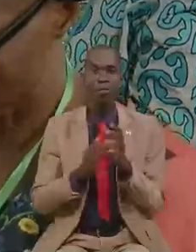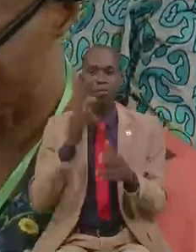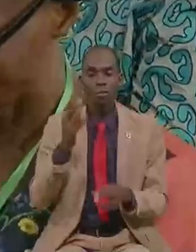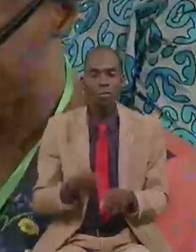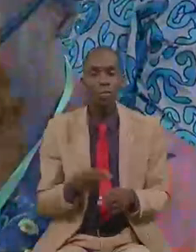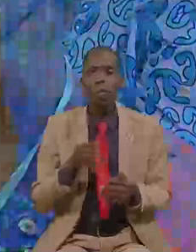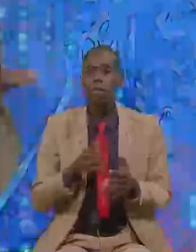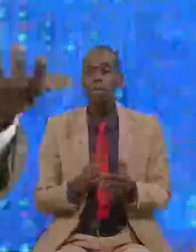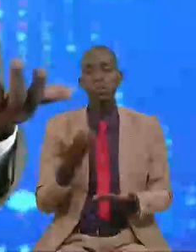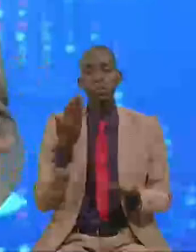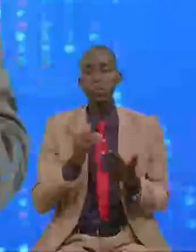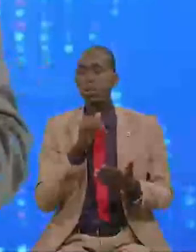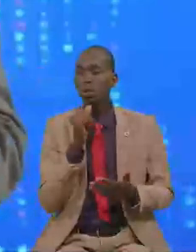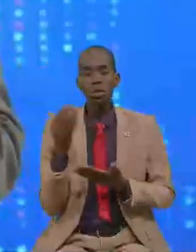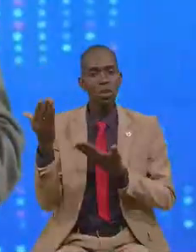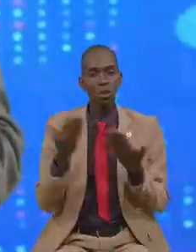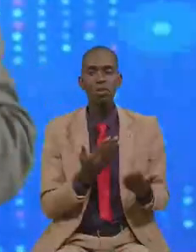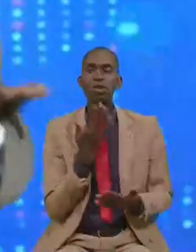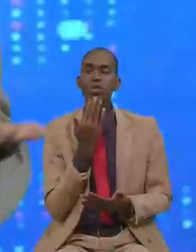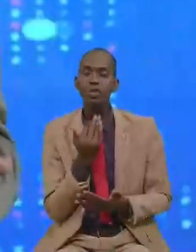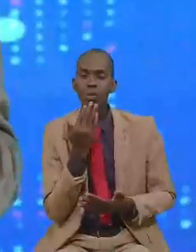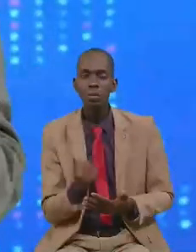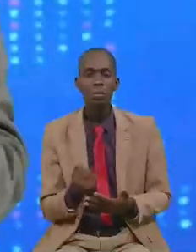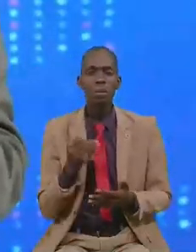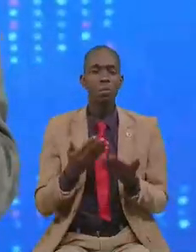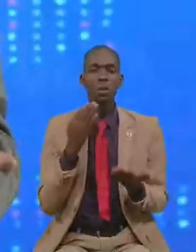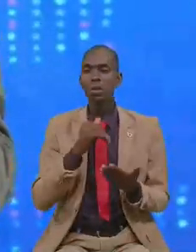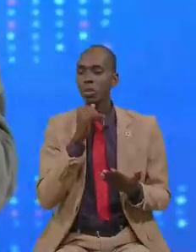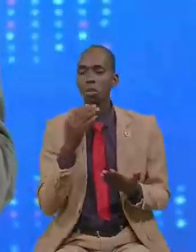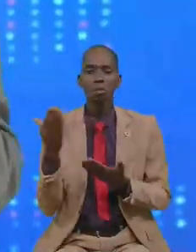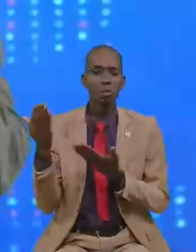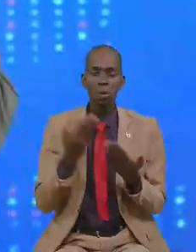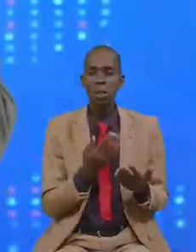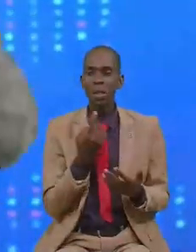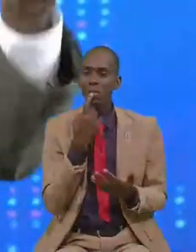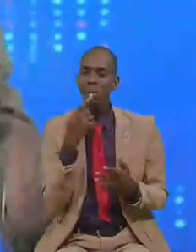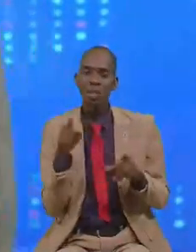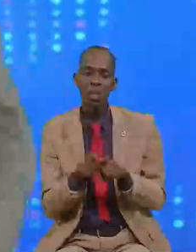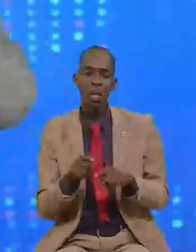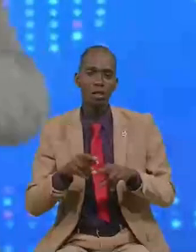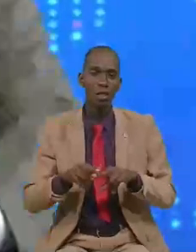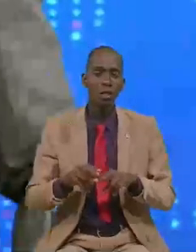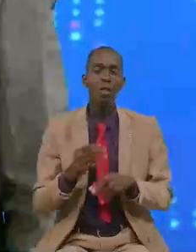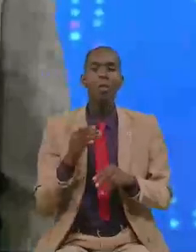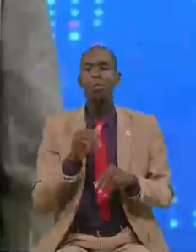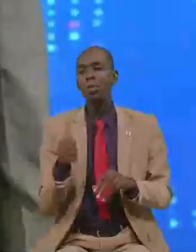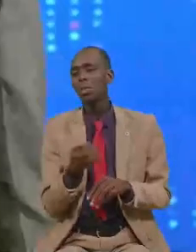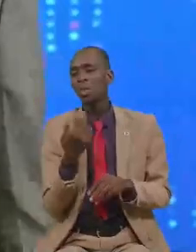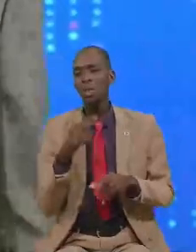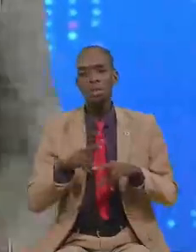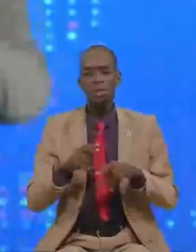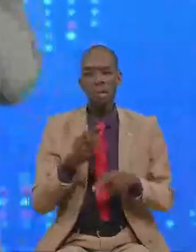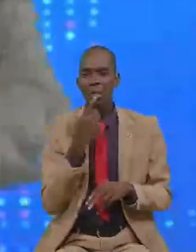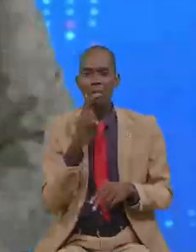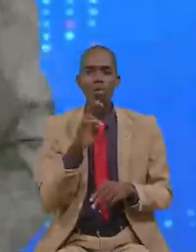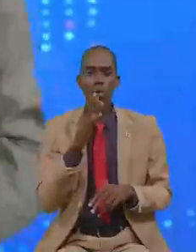pas avoir le goût du sucre, elle peut ne pas avoir le goût du sel ou quoi que ce soit. Mais ce